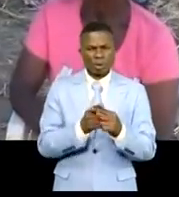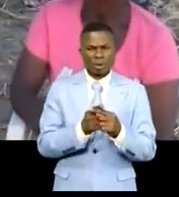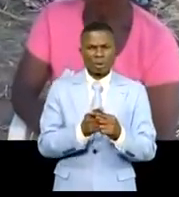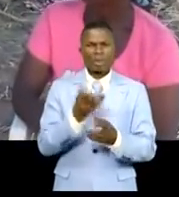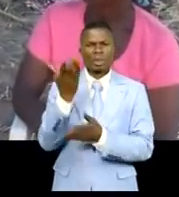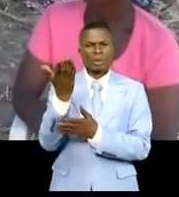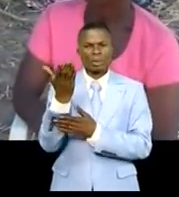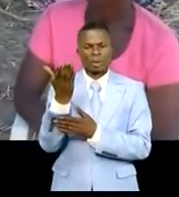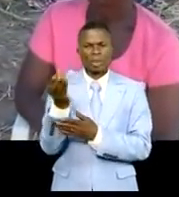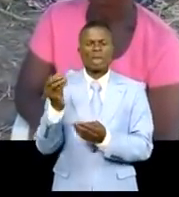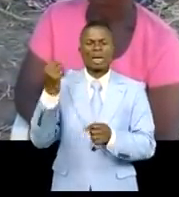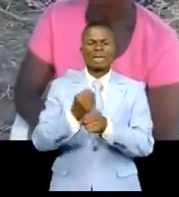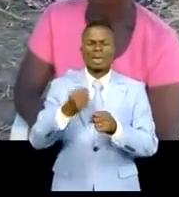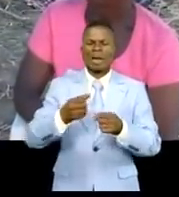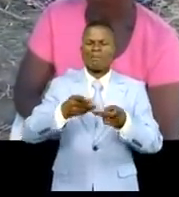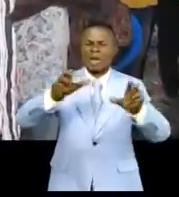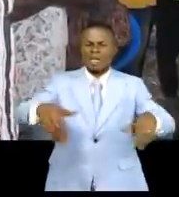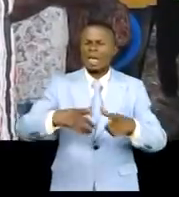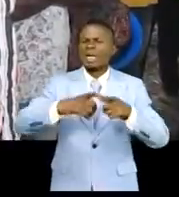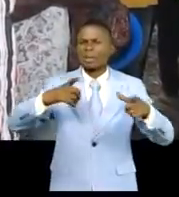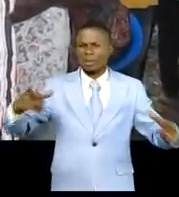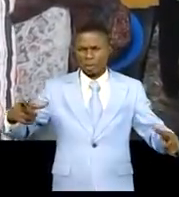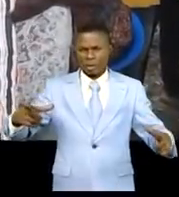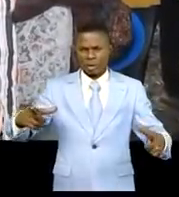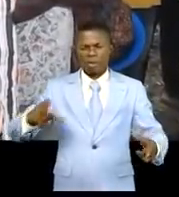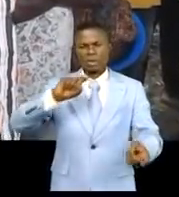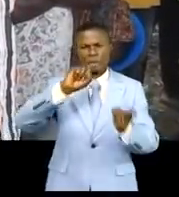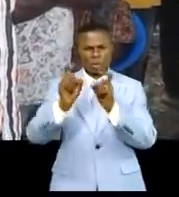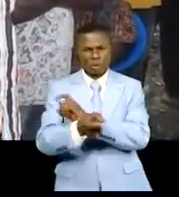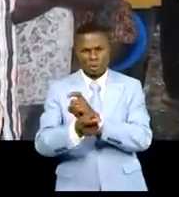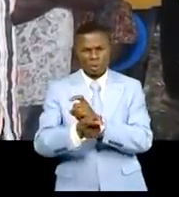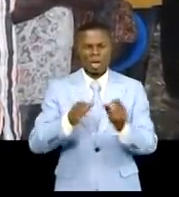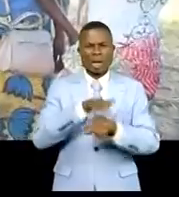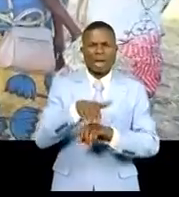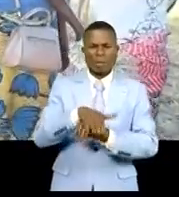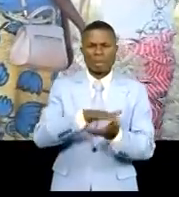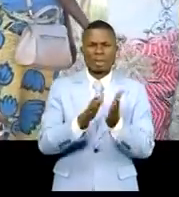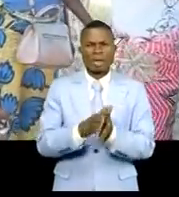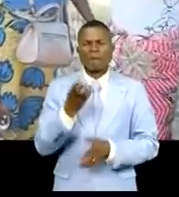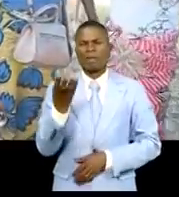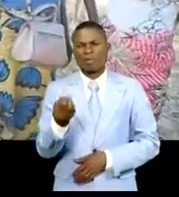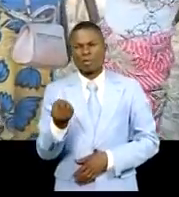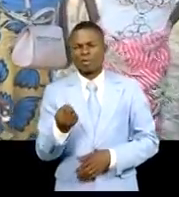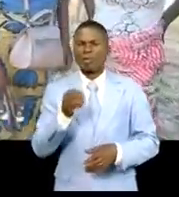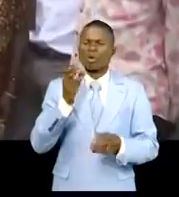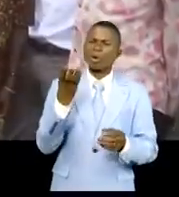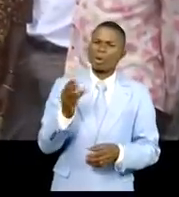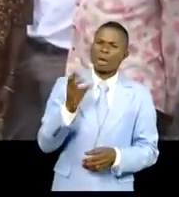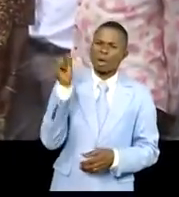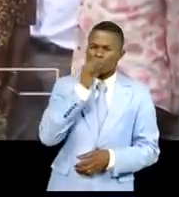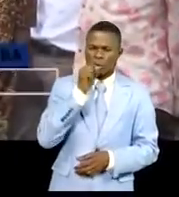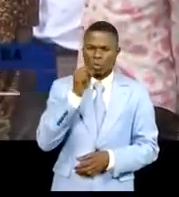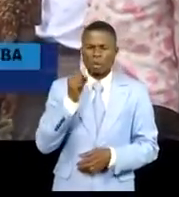les superficies emblavées et aussi la transformation des produits. Cette requête est tombée aux